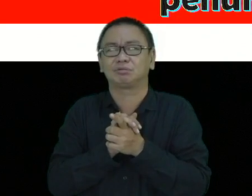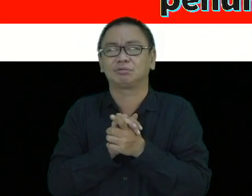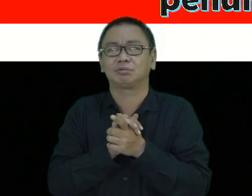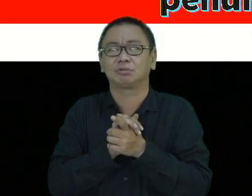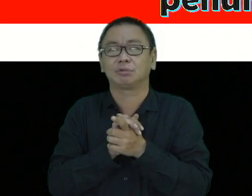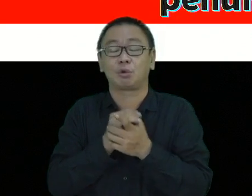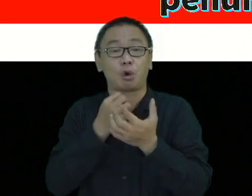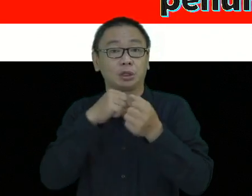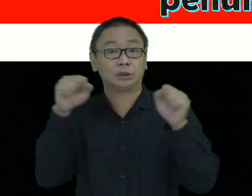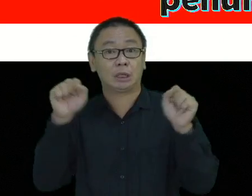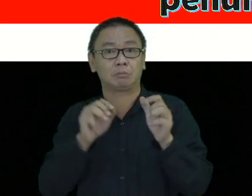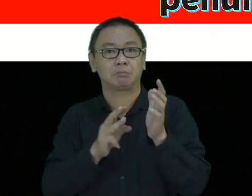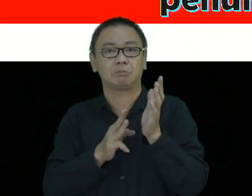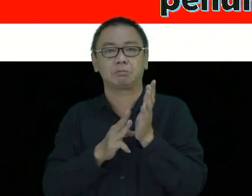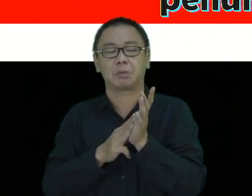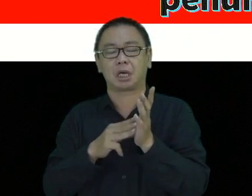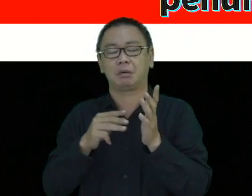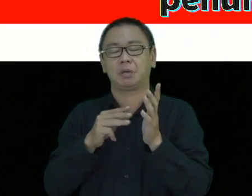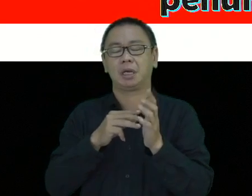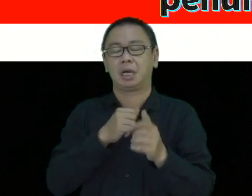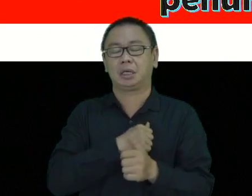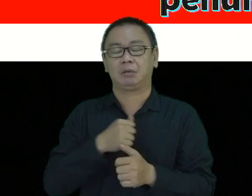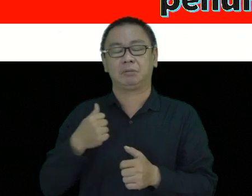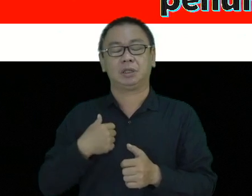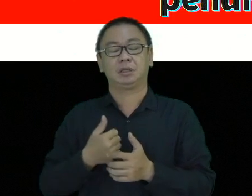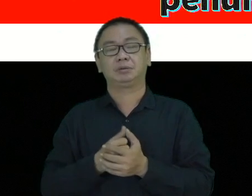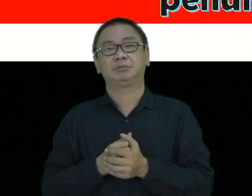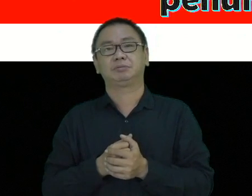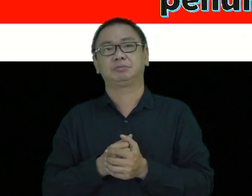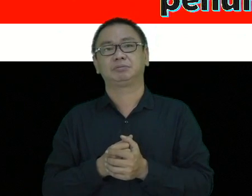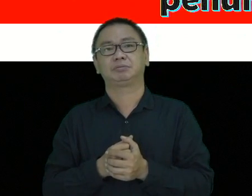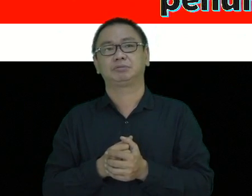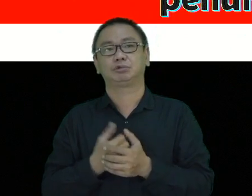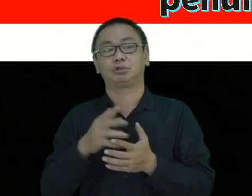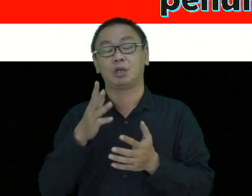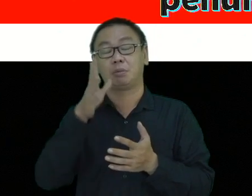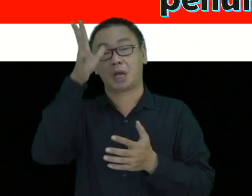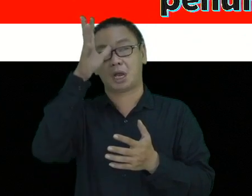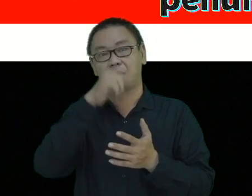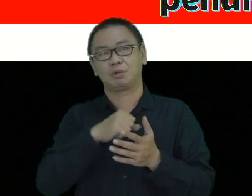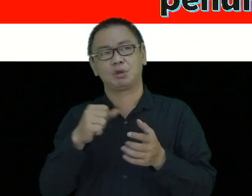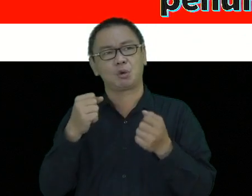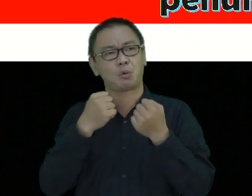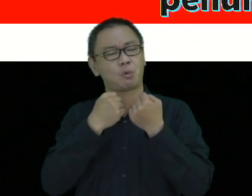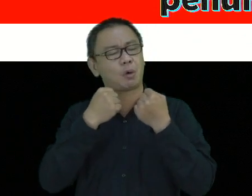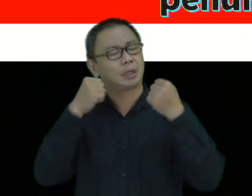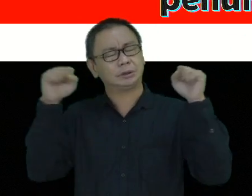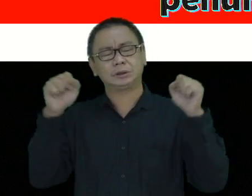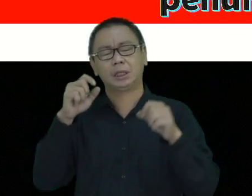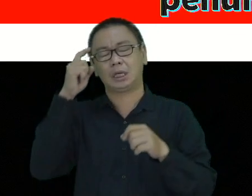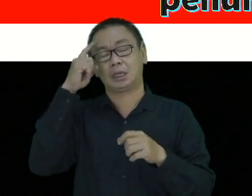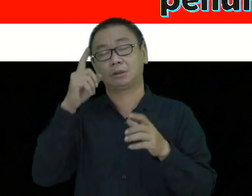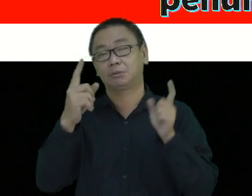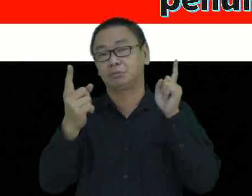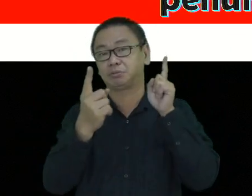mahkamah agama. Karena mereka telah mengalami kuasa Allah saat perjumpaan dengan Tuhan Yesus Kristus. Mereka